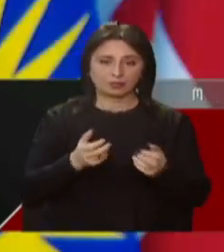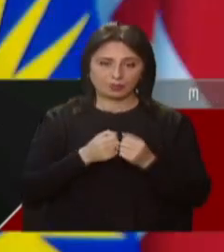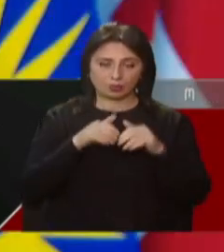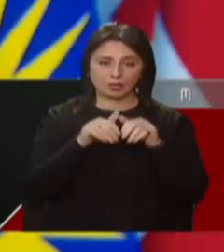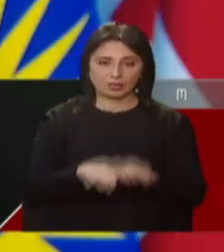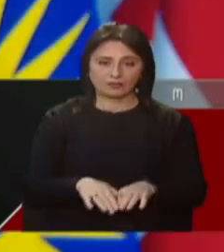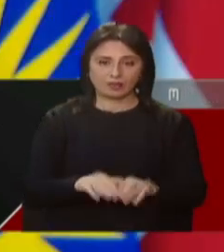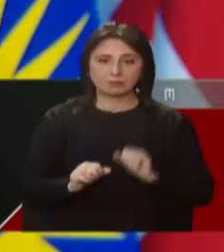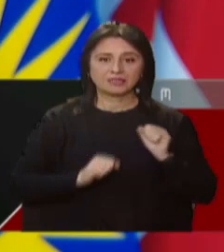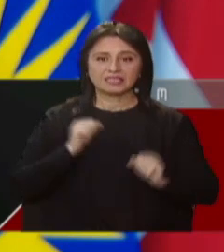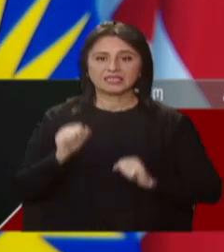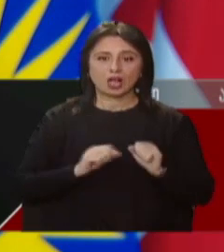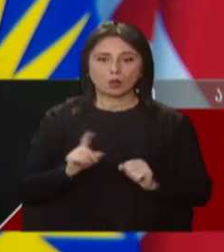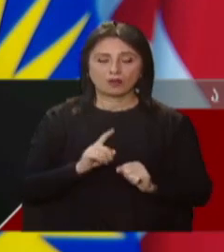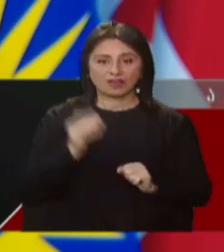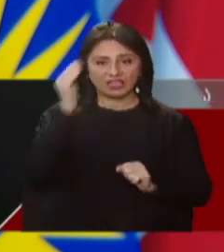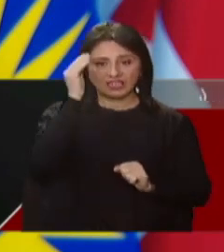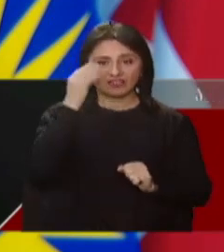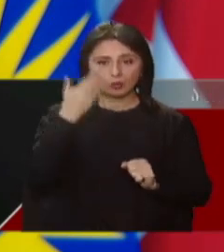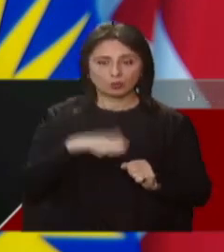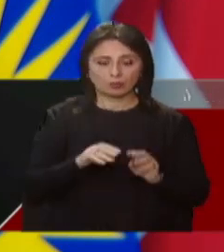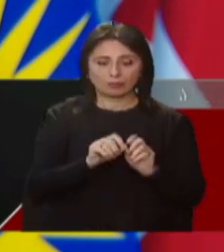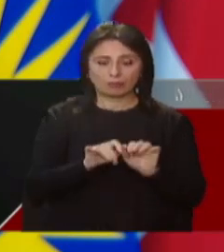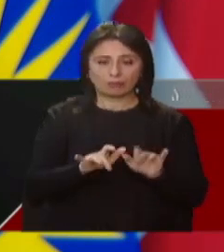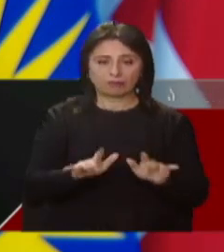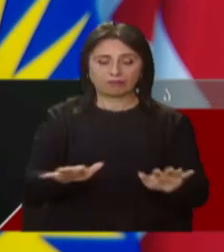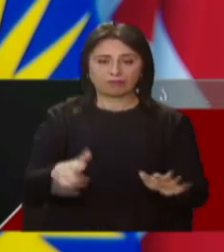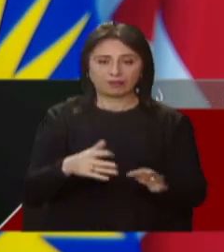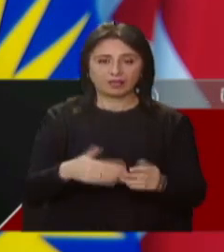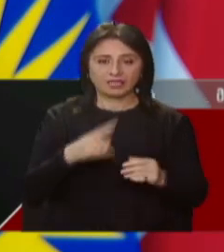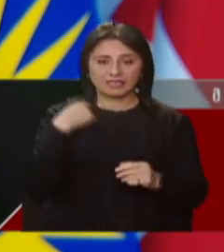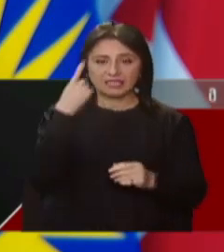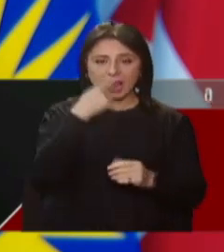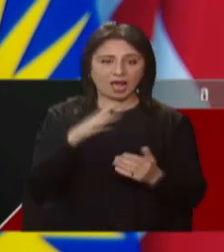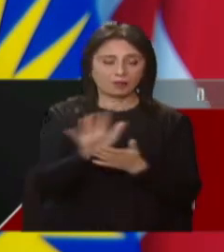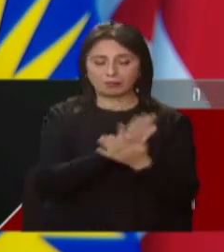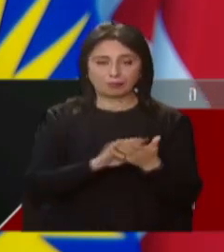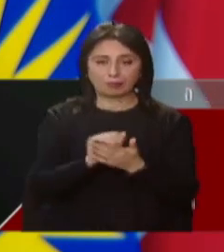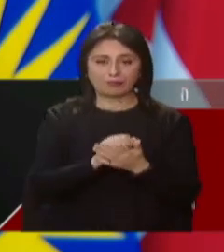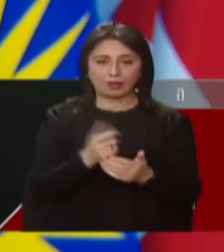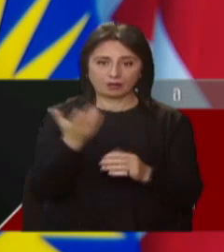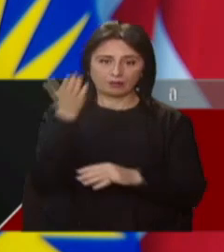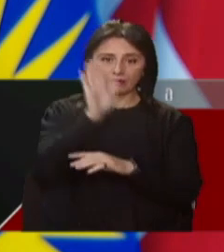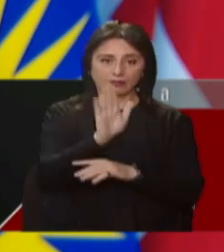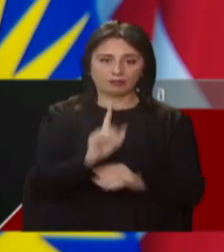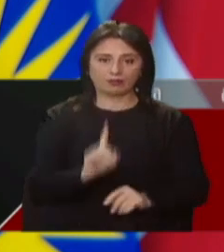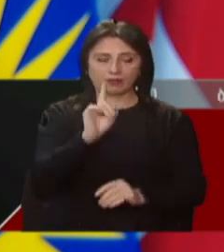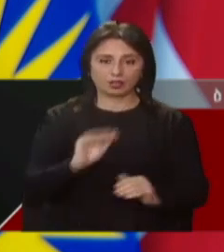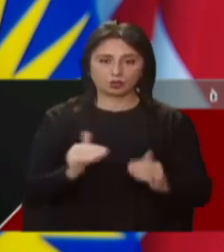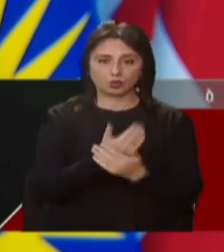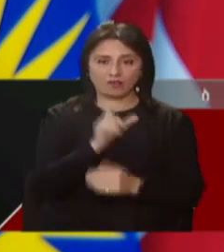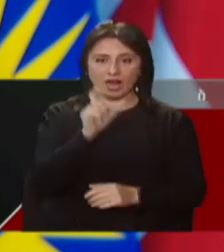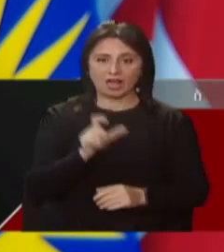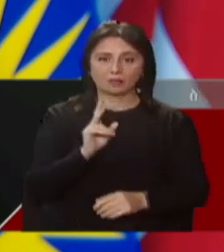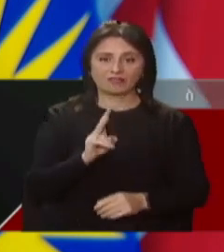და გადაწყვეტილი. Ცდელობა, რომ თითქმის უკვე გაცვეთილი სახეები კვლავ წარმოადგინონ, წამოწეონ წინ და